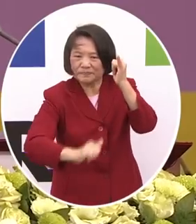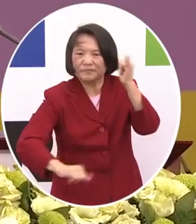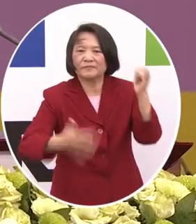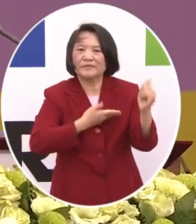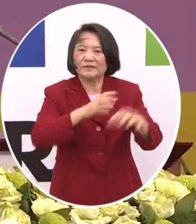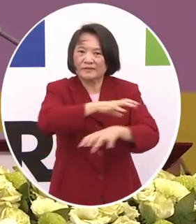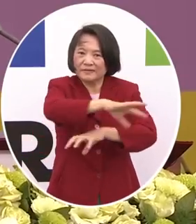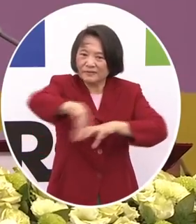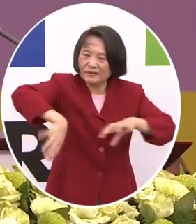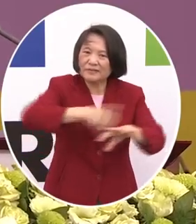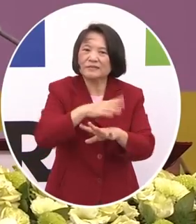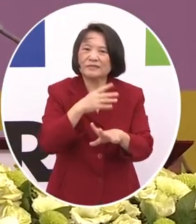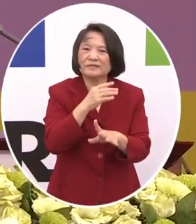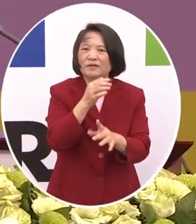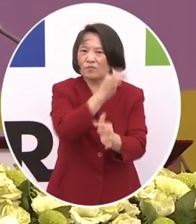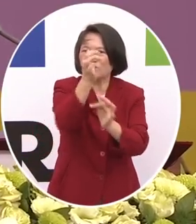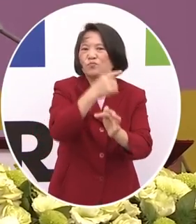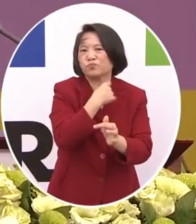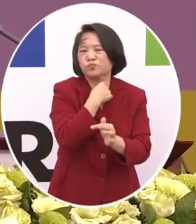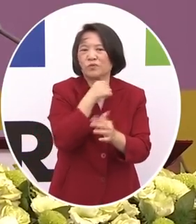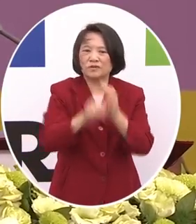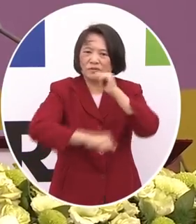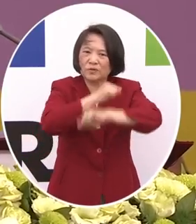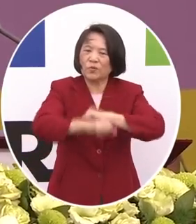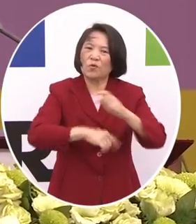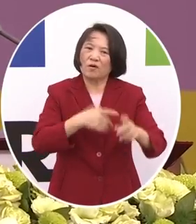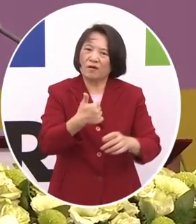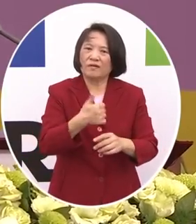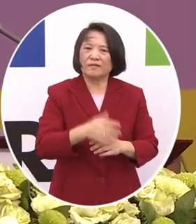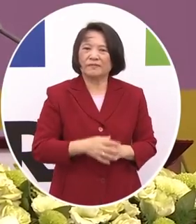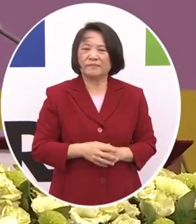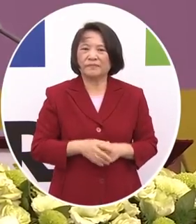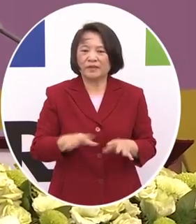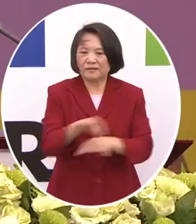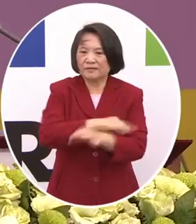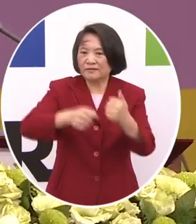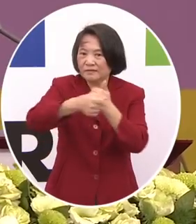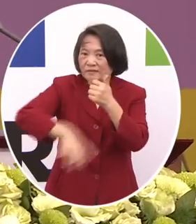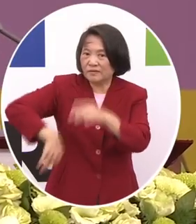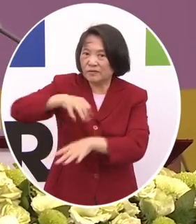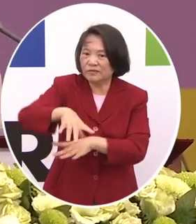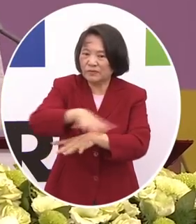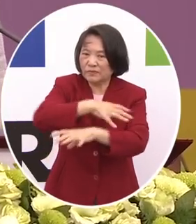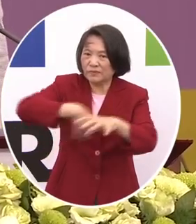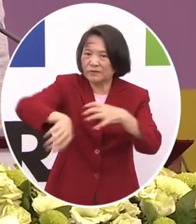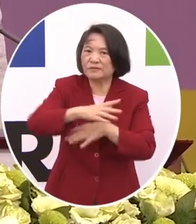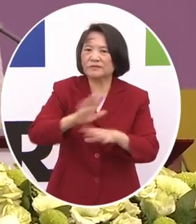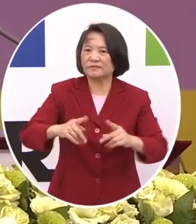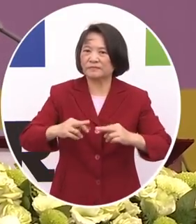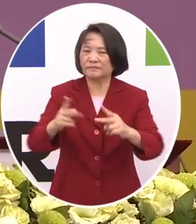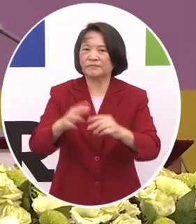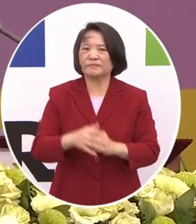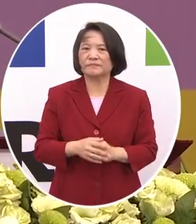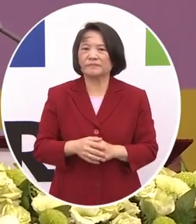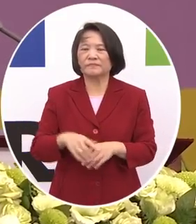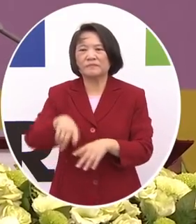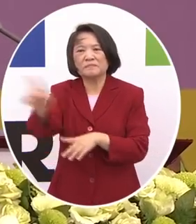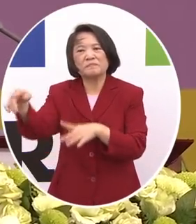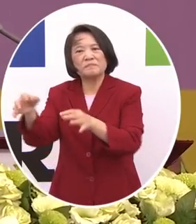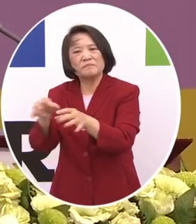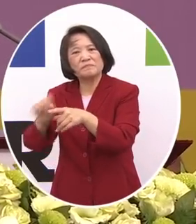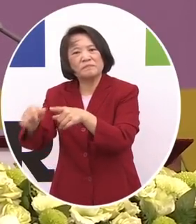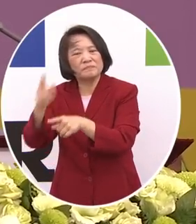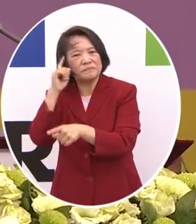跟生活。我们致力于改善产业的投资环境，企业所关切的生产元